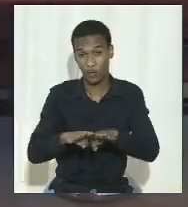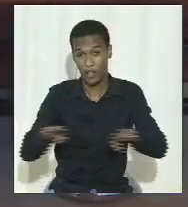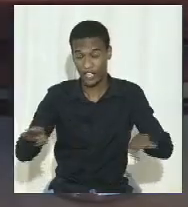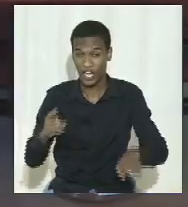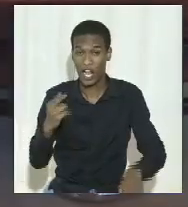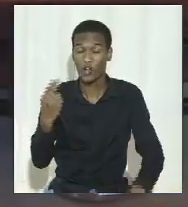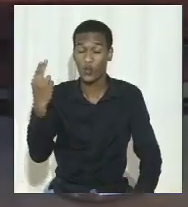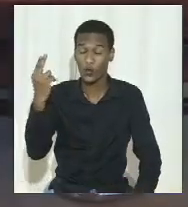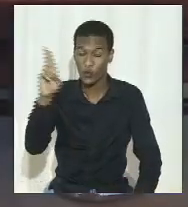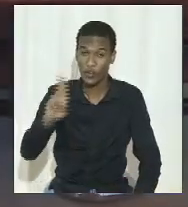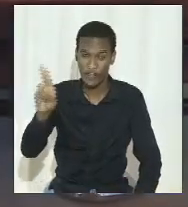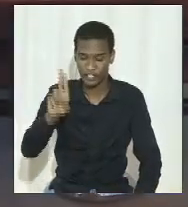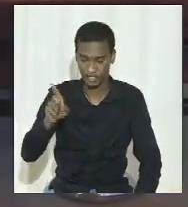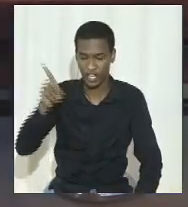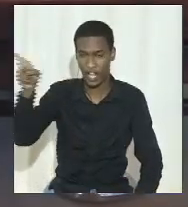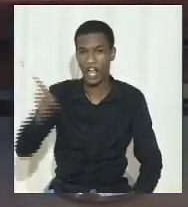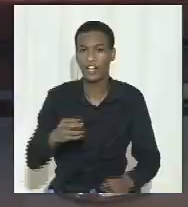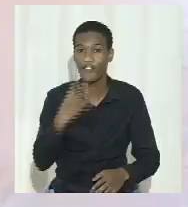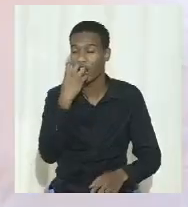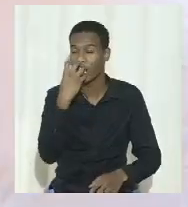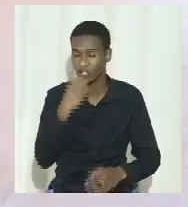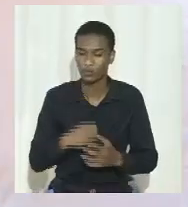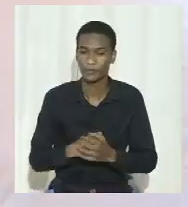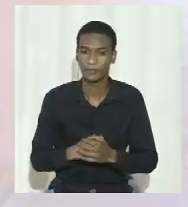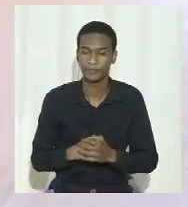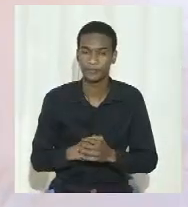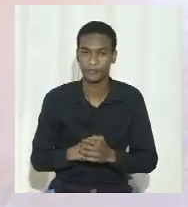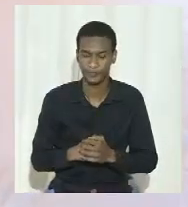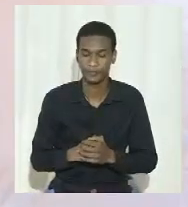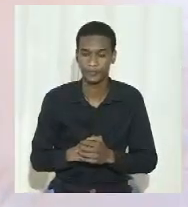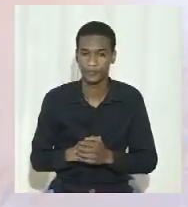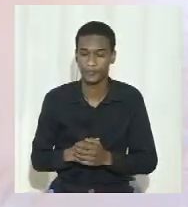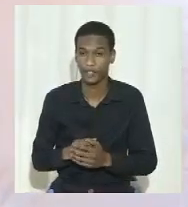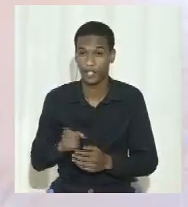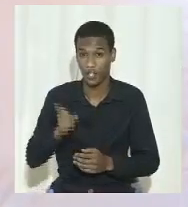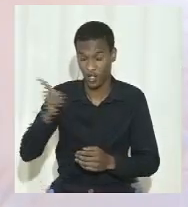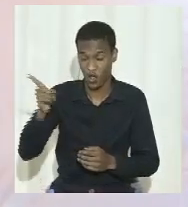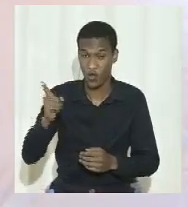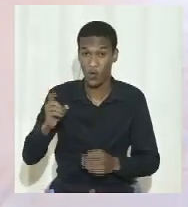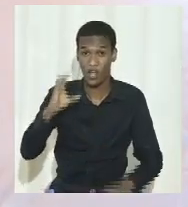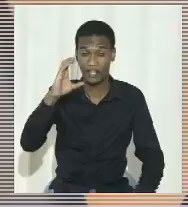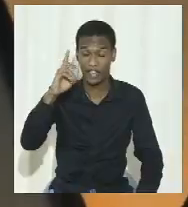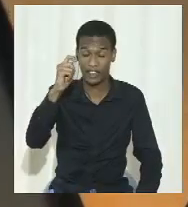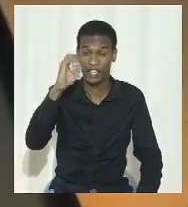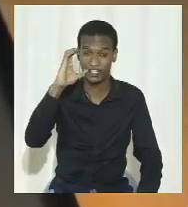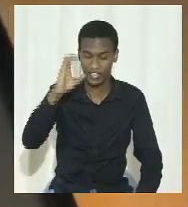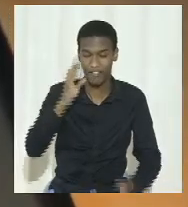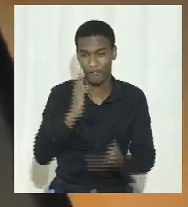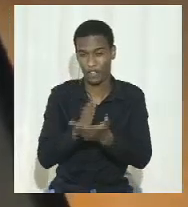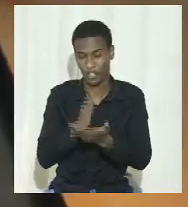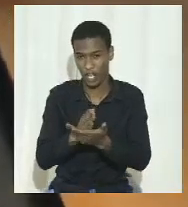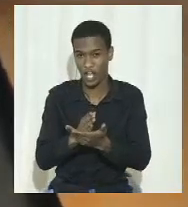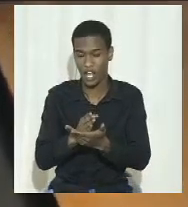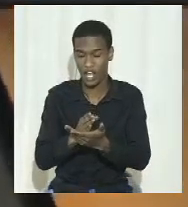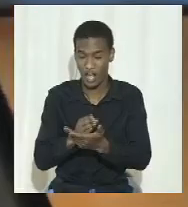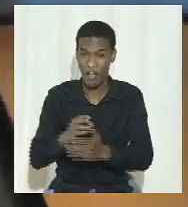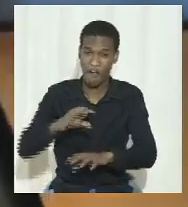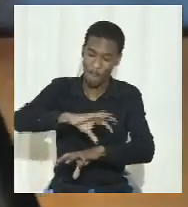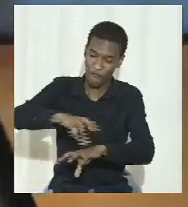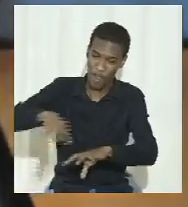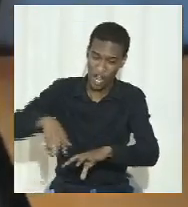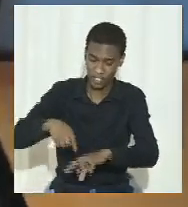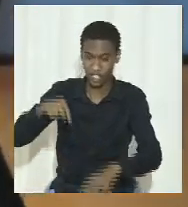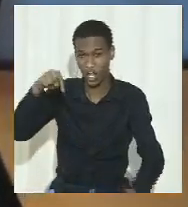ny COVID-19 misy 20% no azo raisina amin'ireo toerana ireo. Toy ireo CTC 19 efa napetraka amin'ny faritra maro eto amin'ny